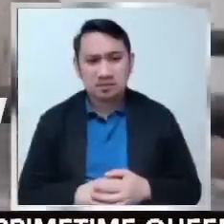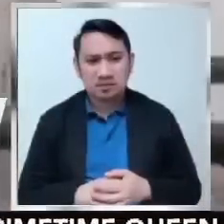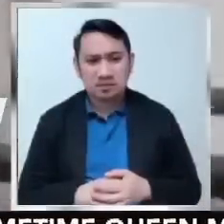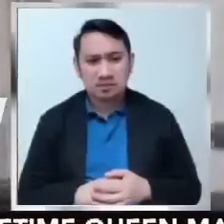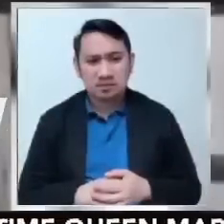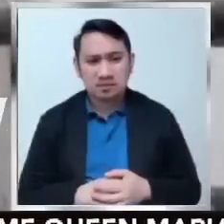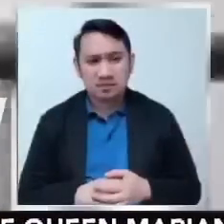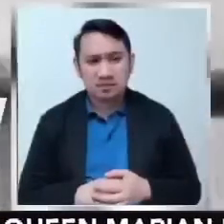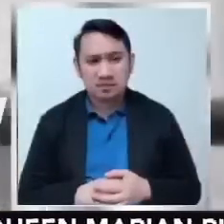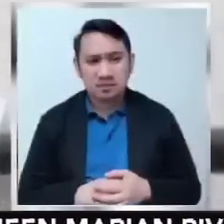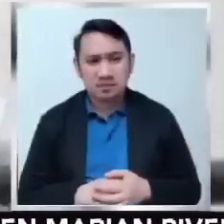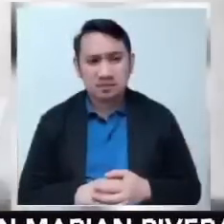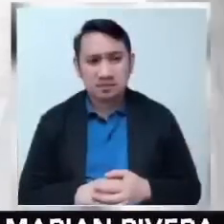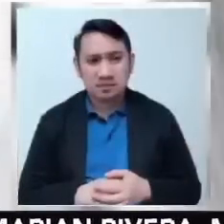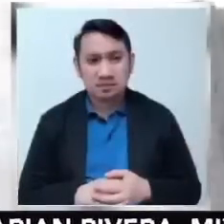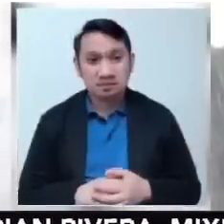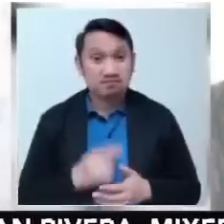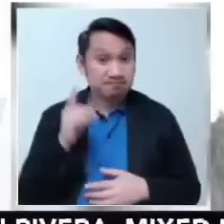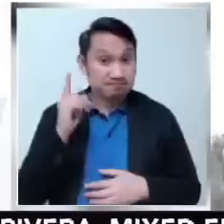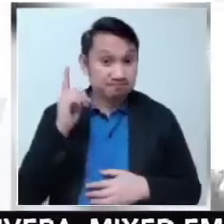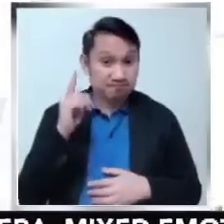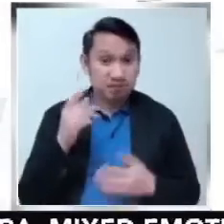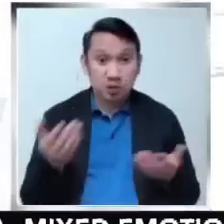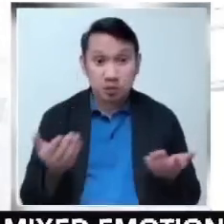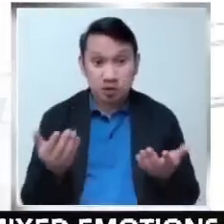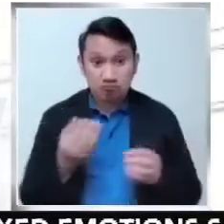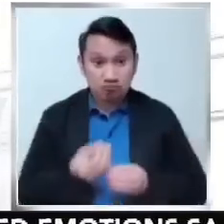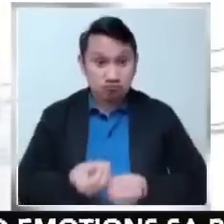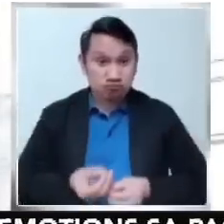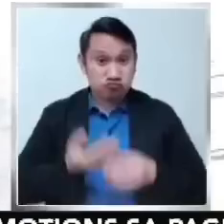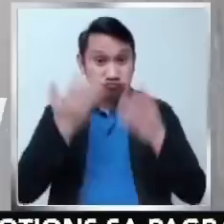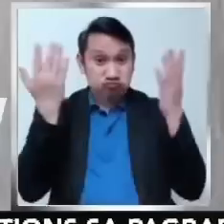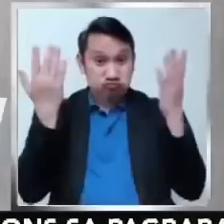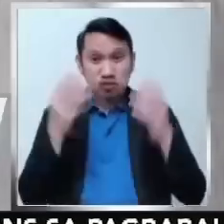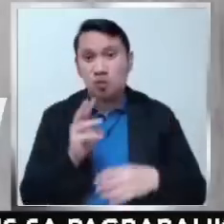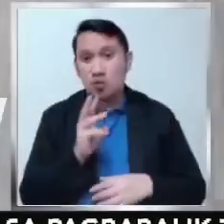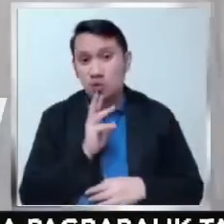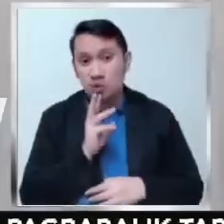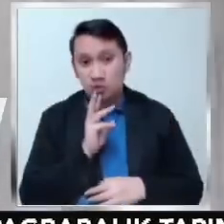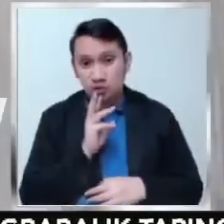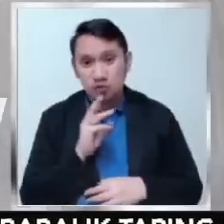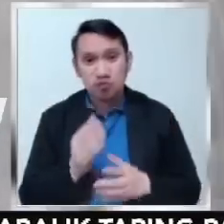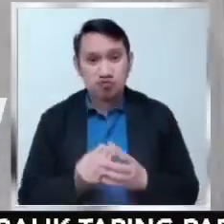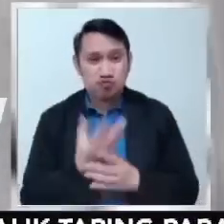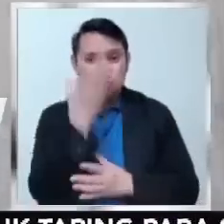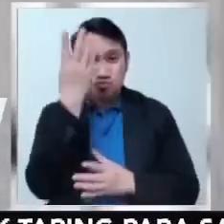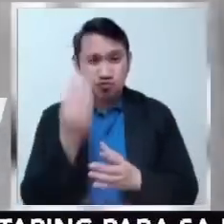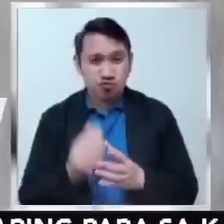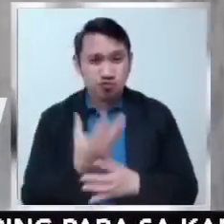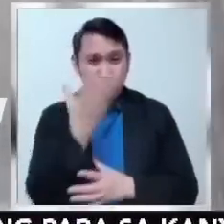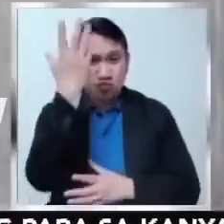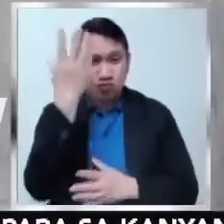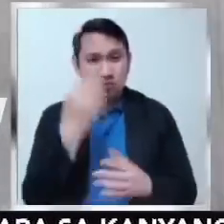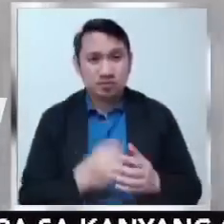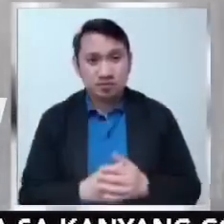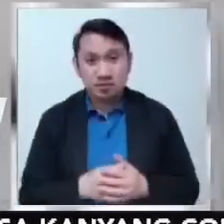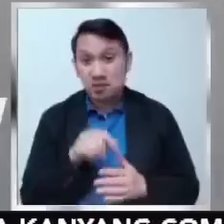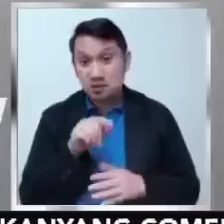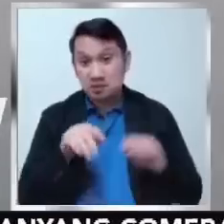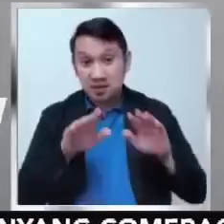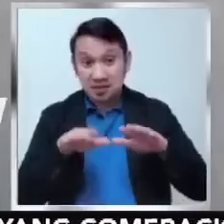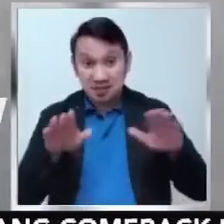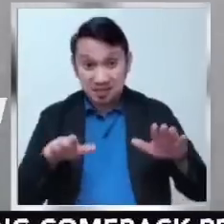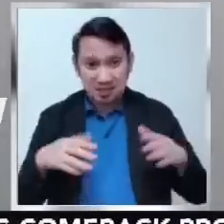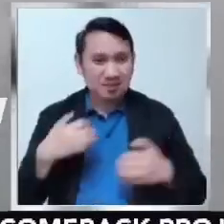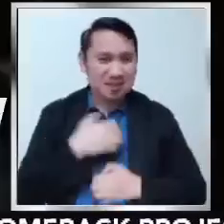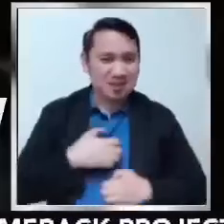Isang pangunahing tubo ng tubig sumabog at nagmistulang fountain sa tabing kalsada. Kung ang mga bata tuwang-tuwa sa